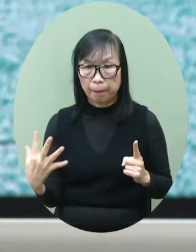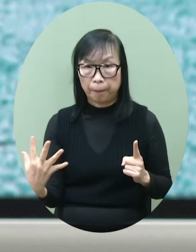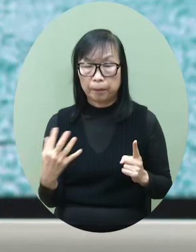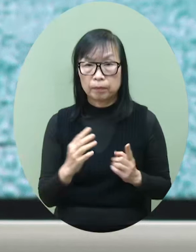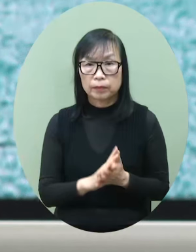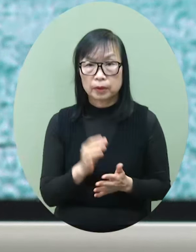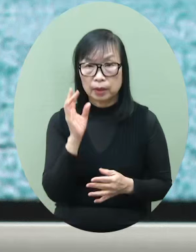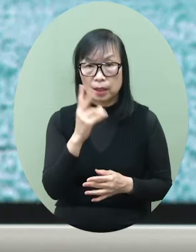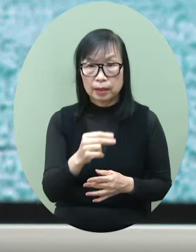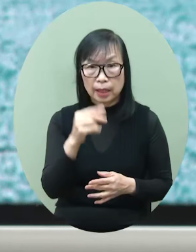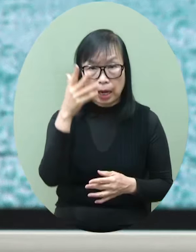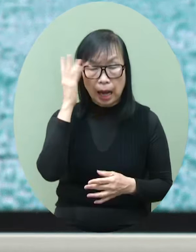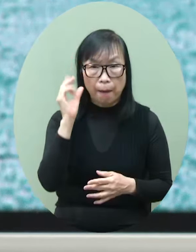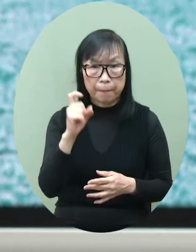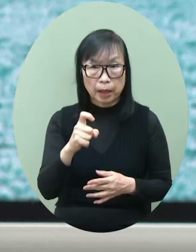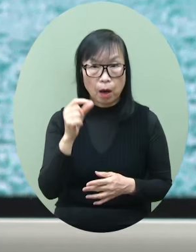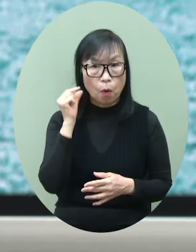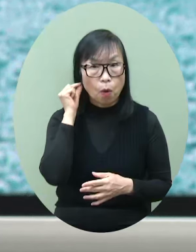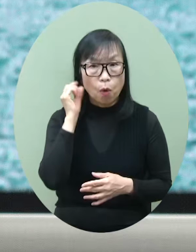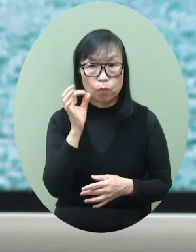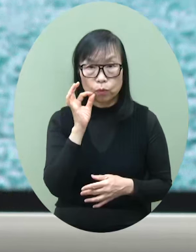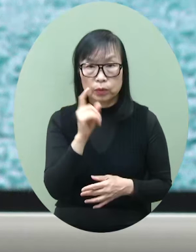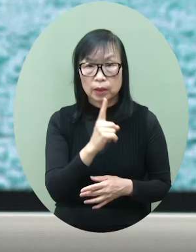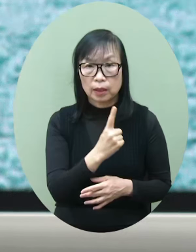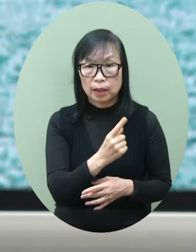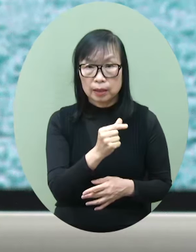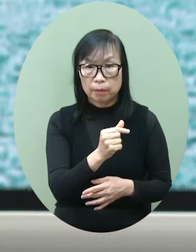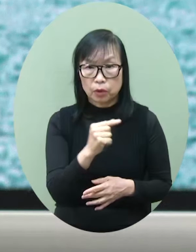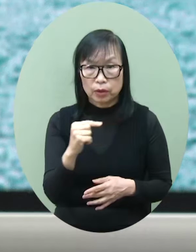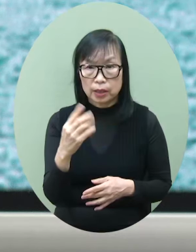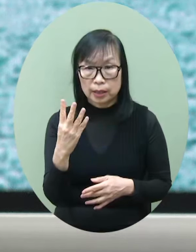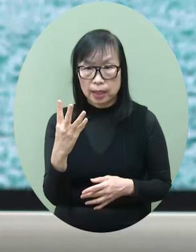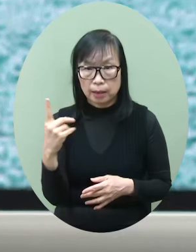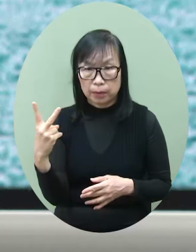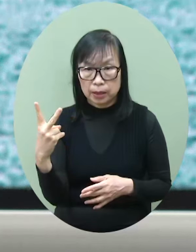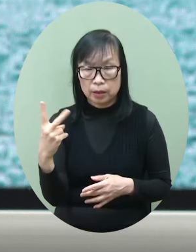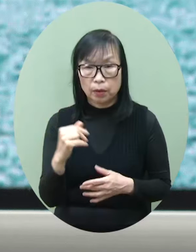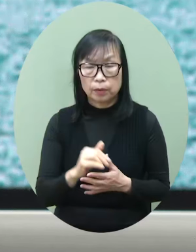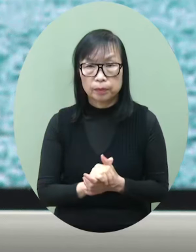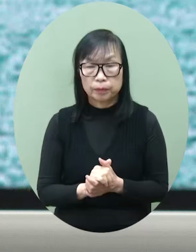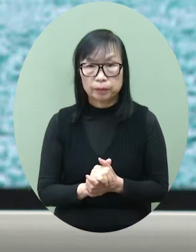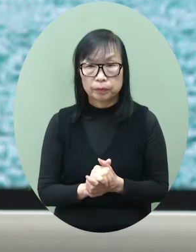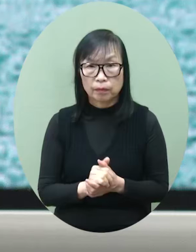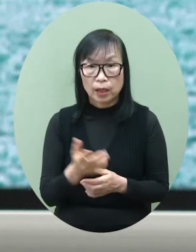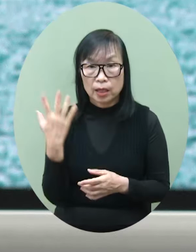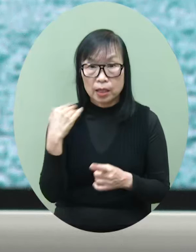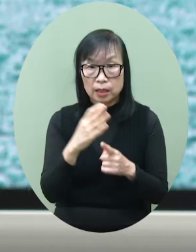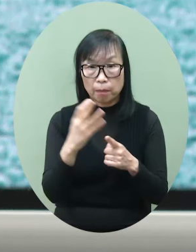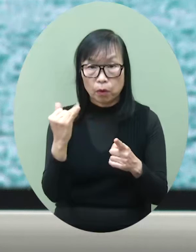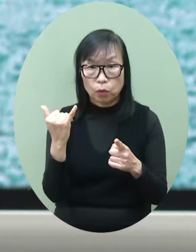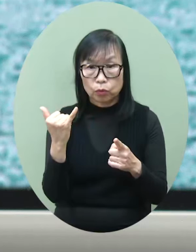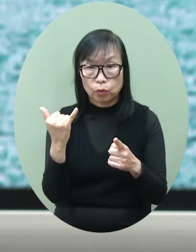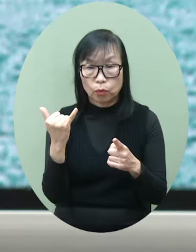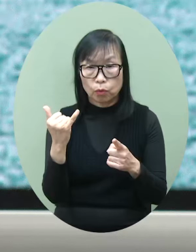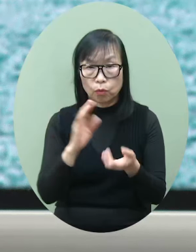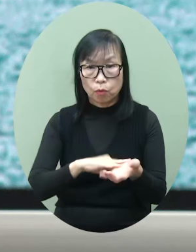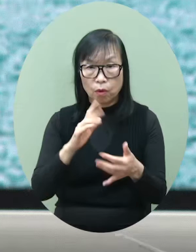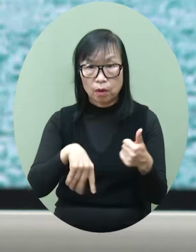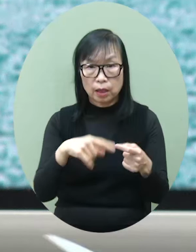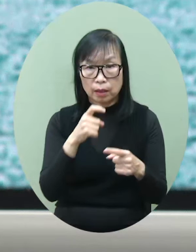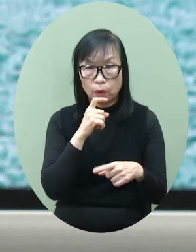是七男九女年齡10至42歲那16宗個案裏面有